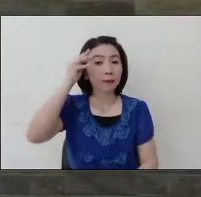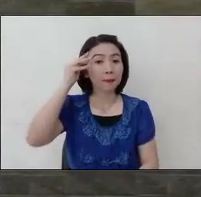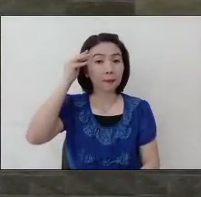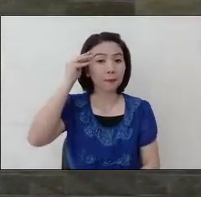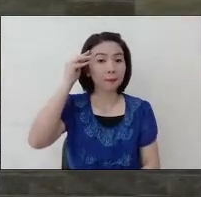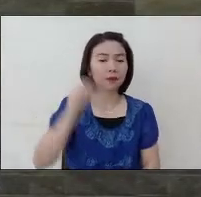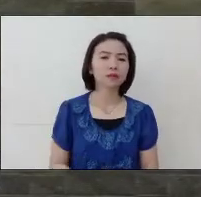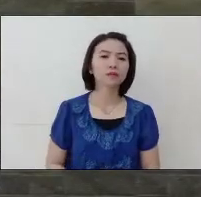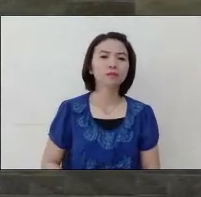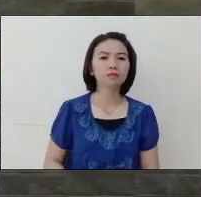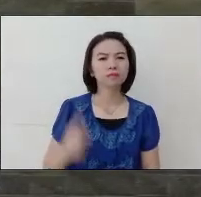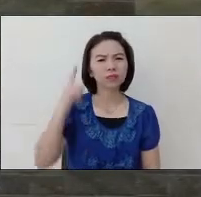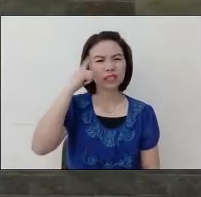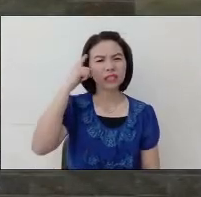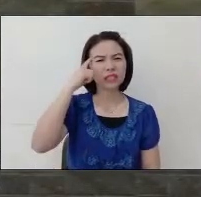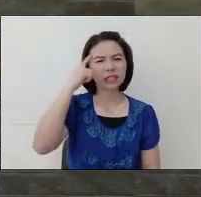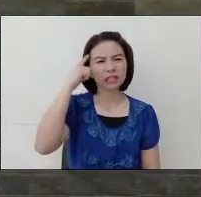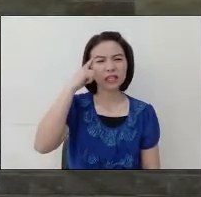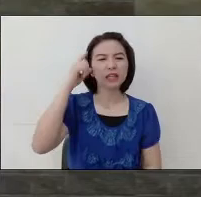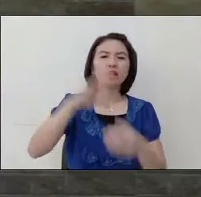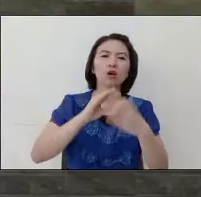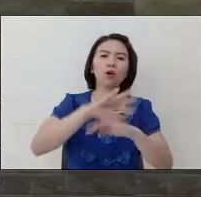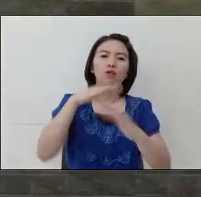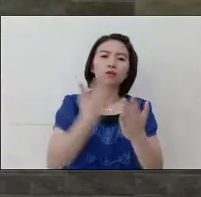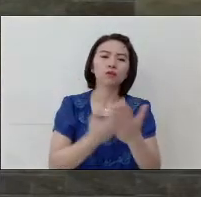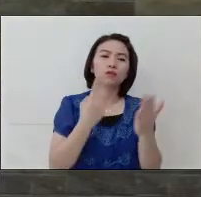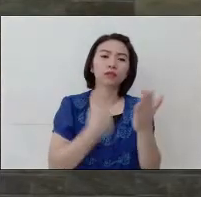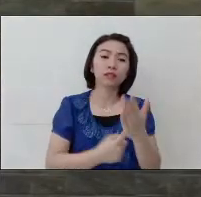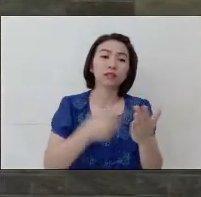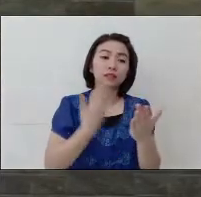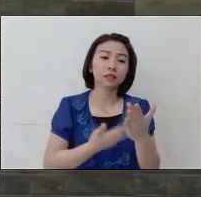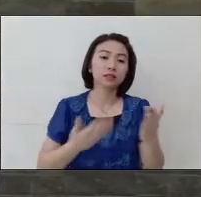Think on these things. On these things.